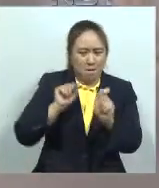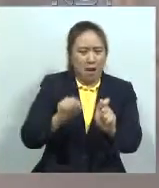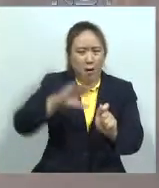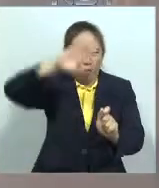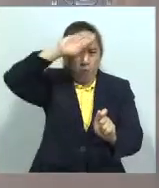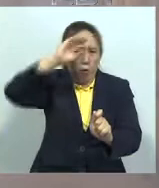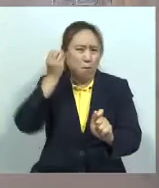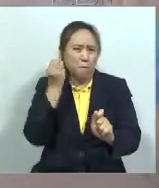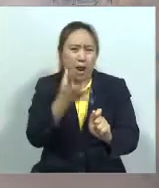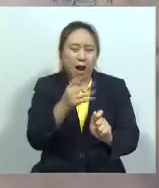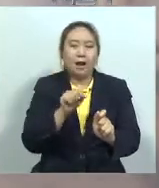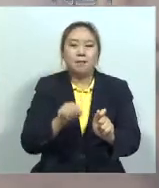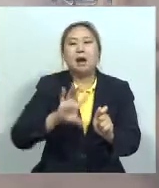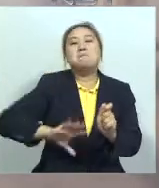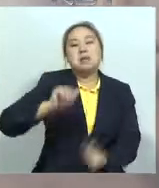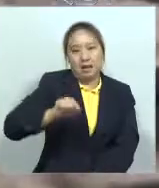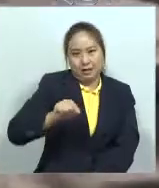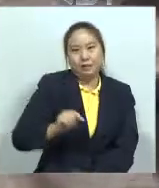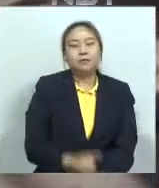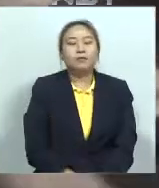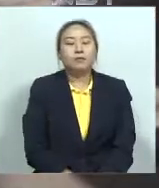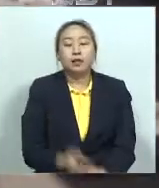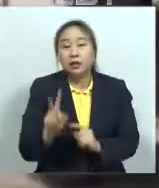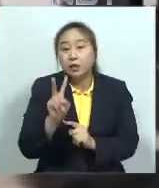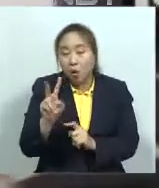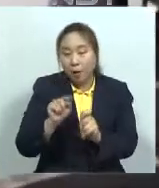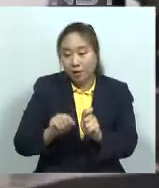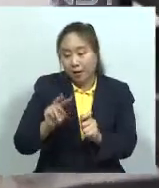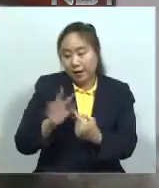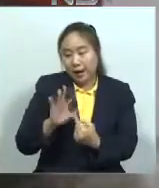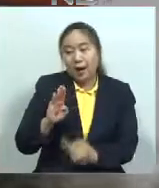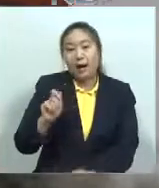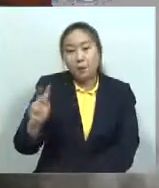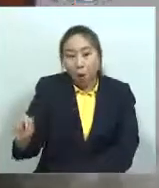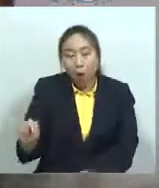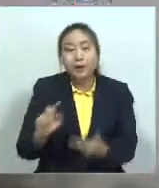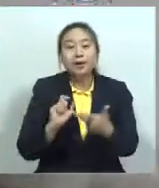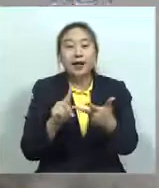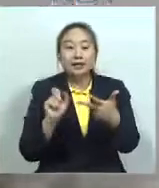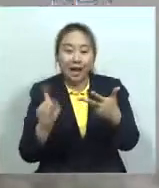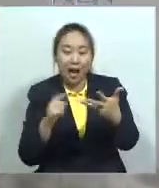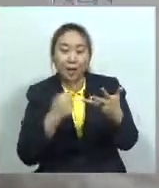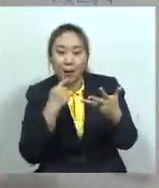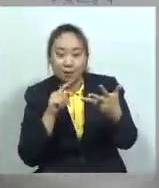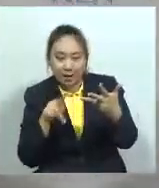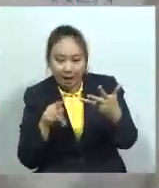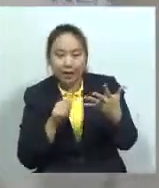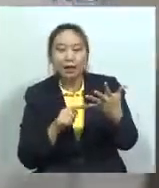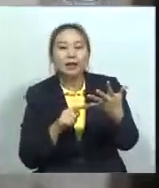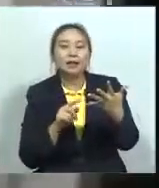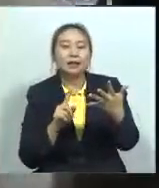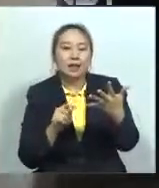ที่สุดก็คืออำเภอเมืองนครศรีธรรมราชนี่แหละค่ะรองลงมาคืออำเภอนาบอนท่าศาลาปากพนังถ้ำพนราและพิ